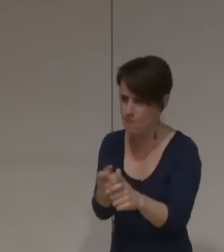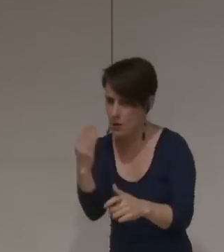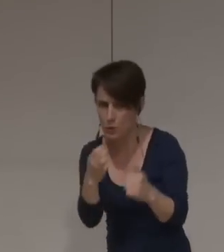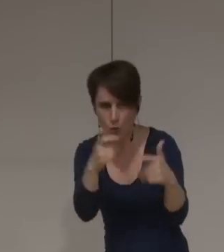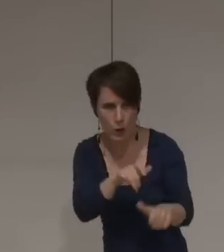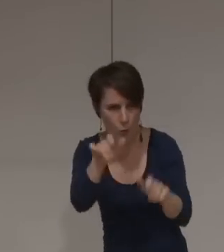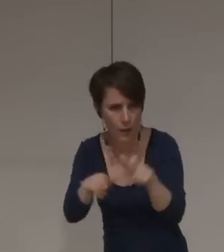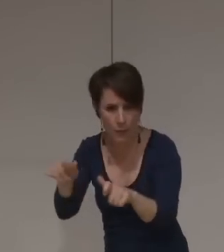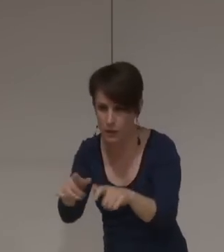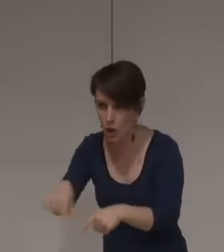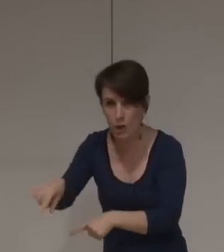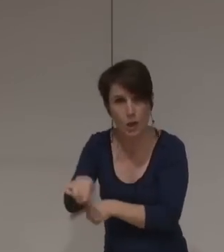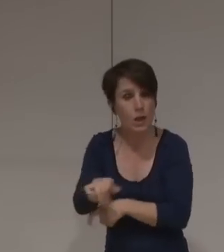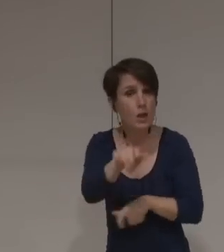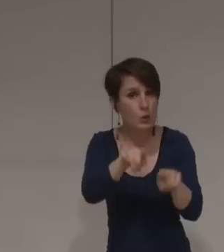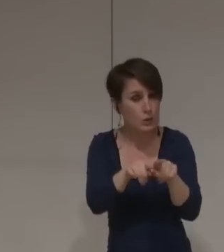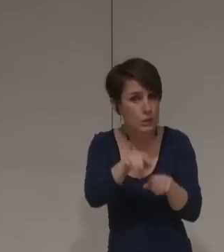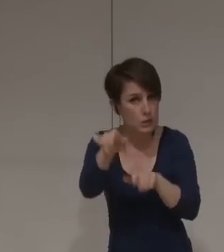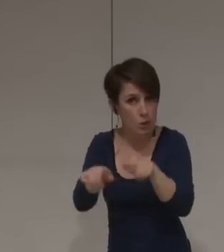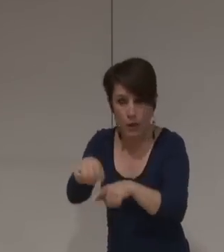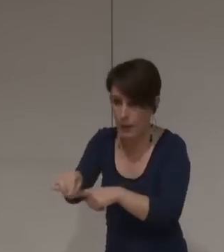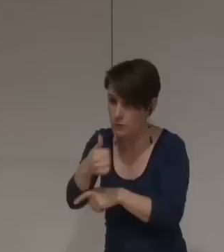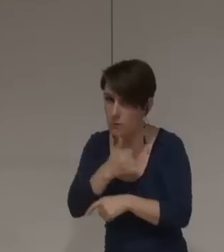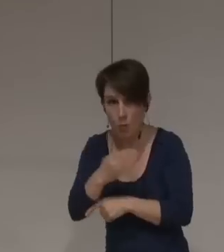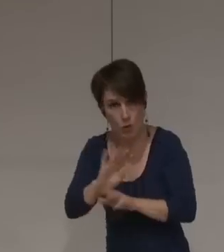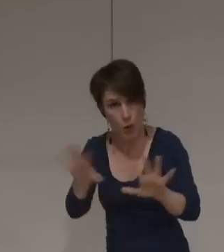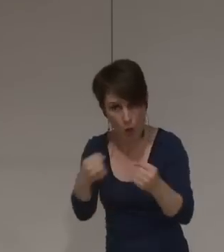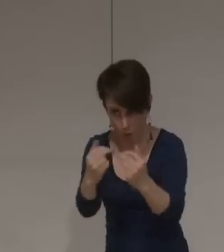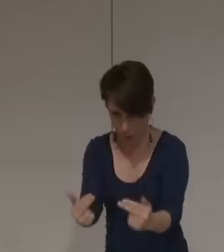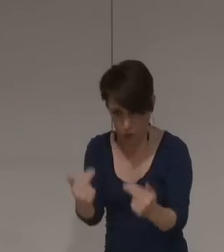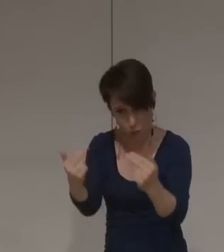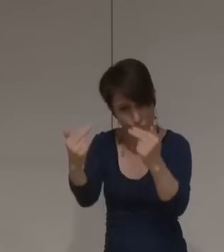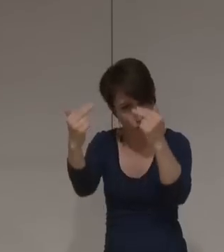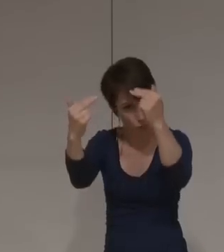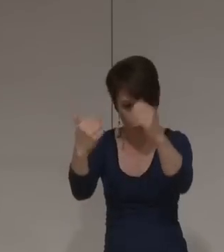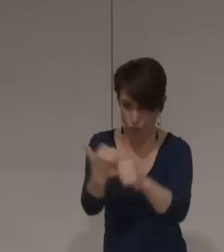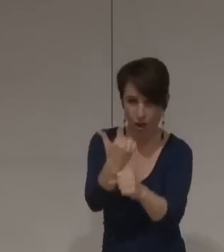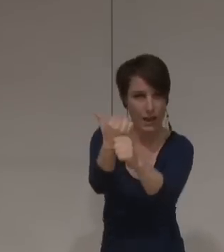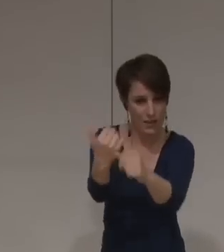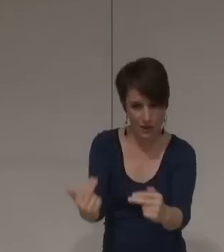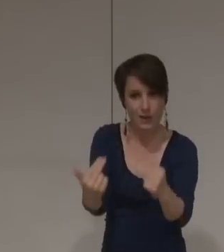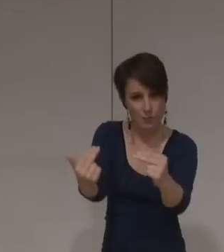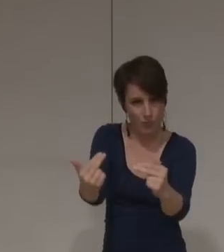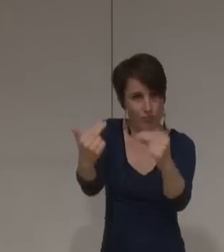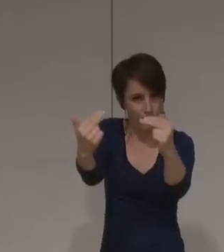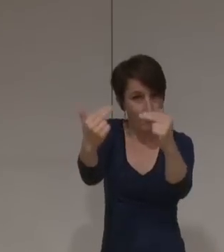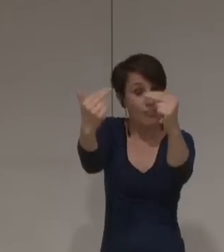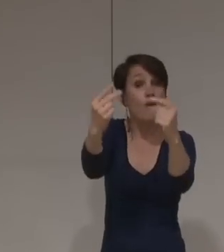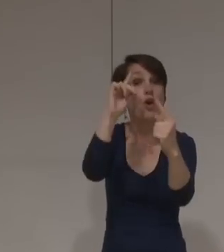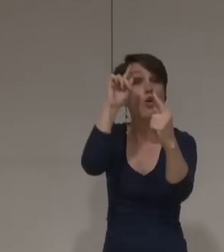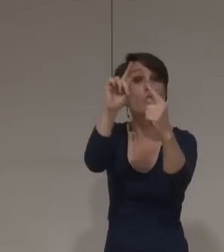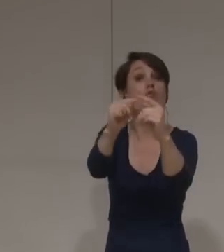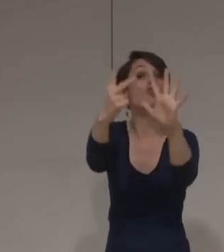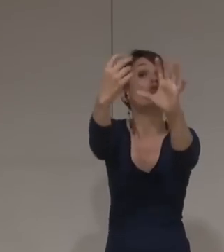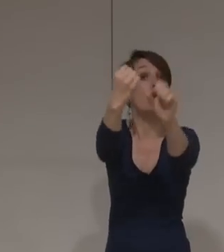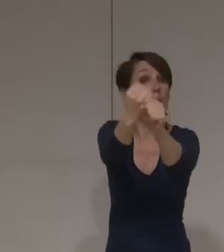compéten progressive pour une prise en main totale au terme des 8 ans de l'éclairage